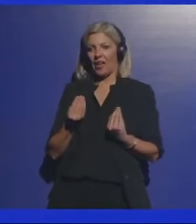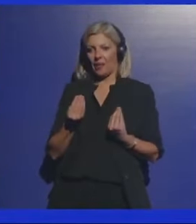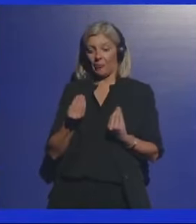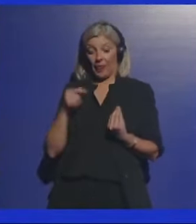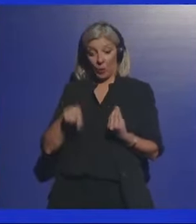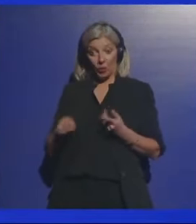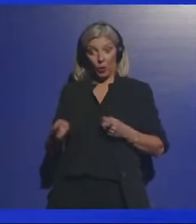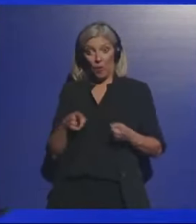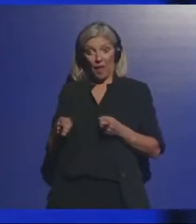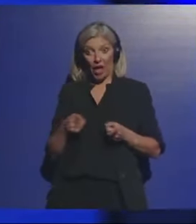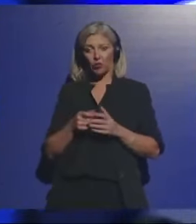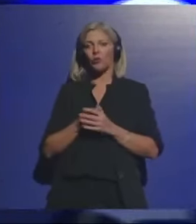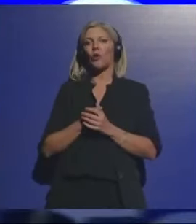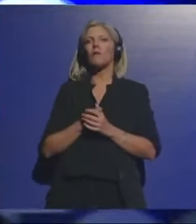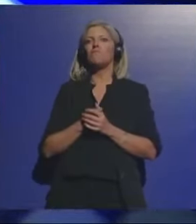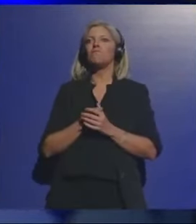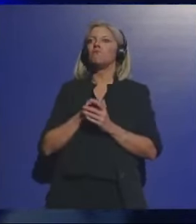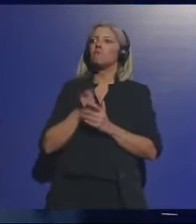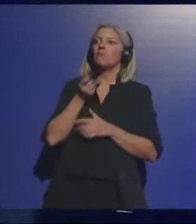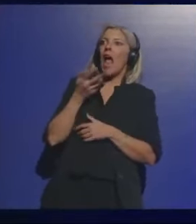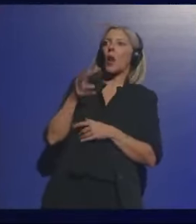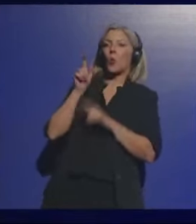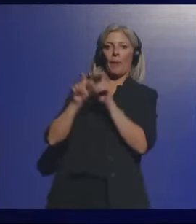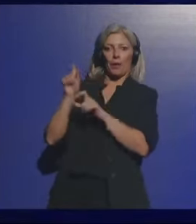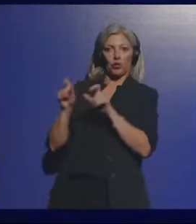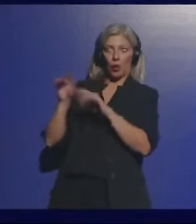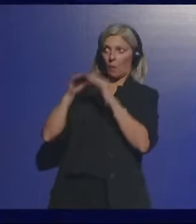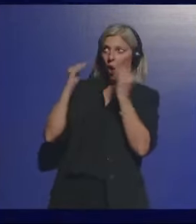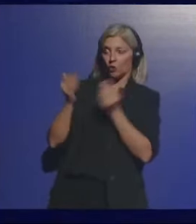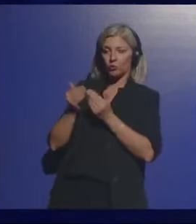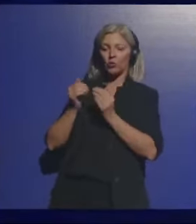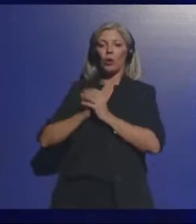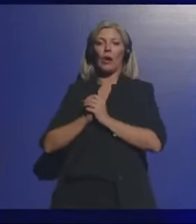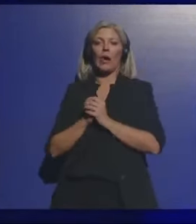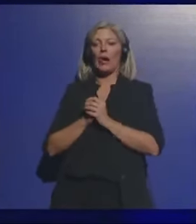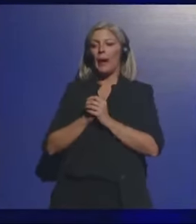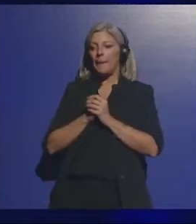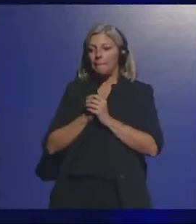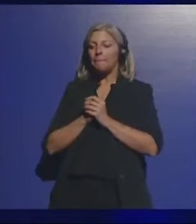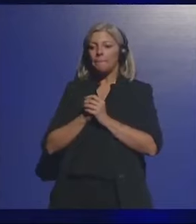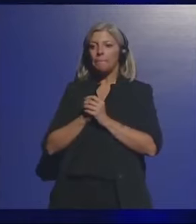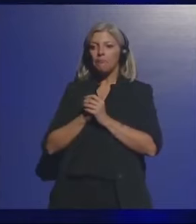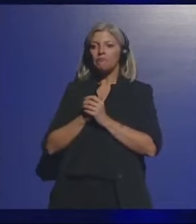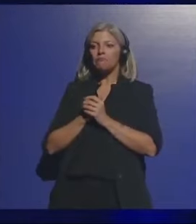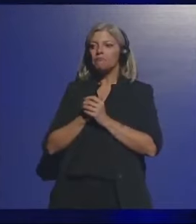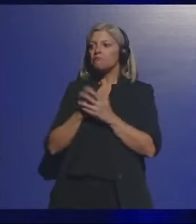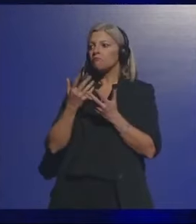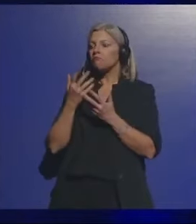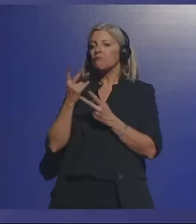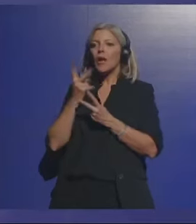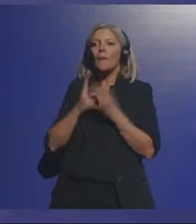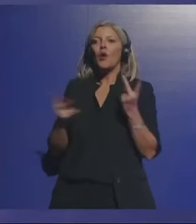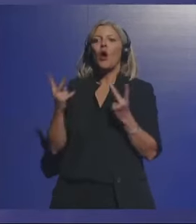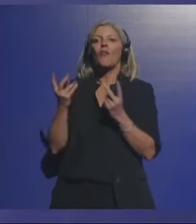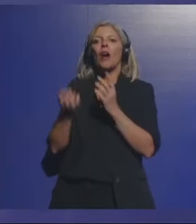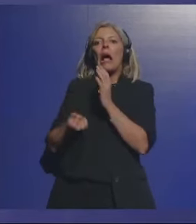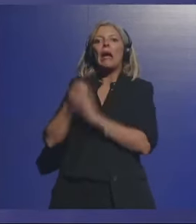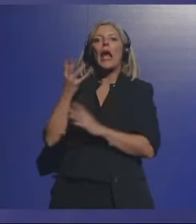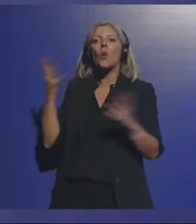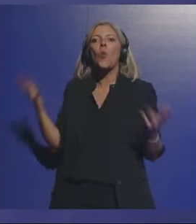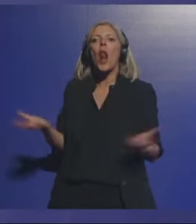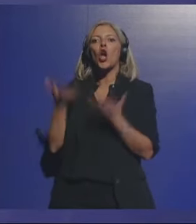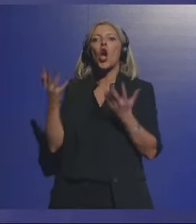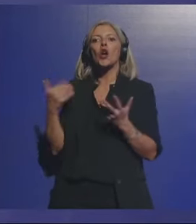che in questo momento ci sono delle persone nel mondo che stanno cercando di creare cose che vi vogliono far credere che